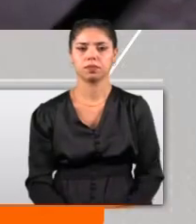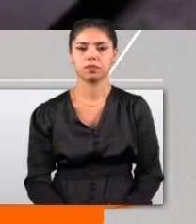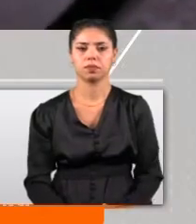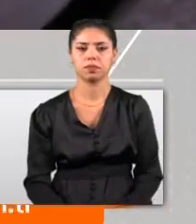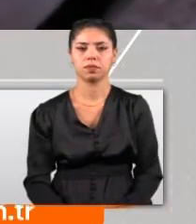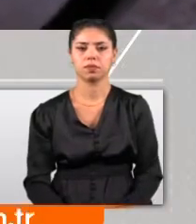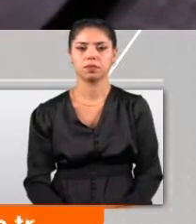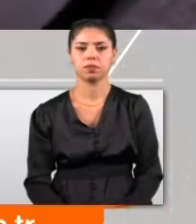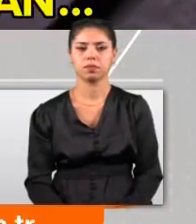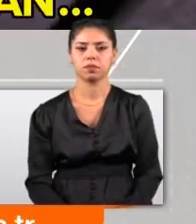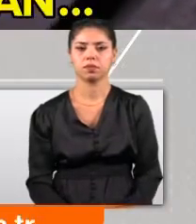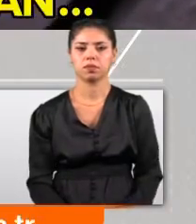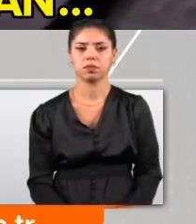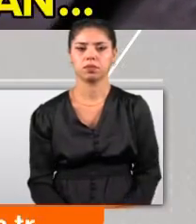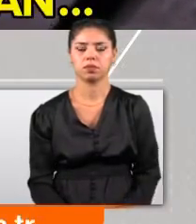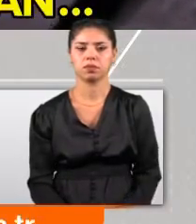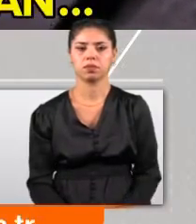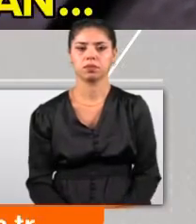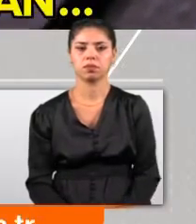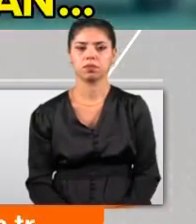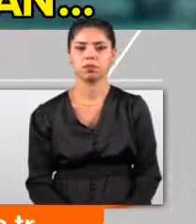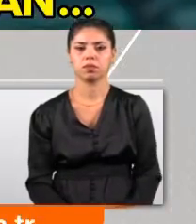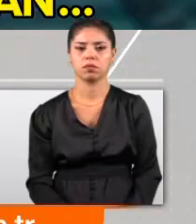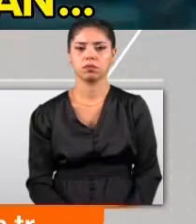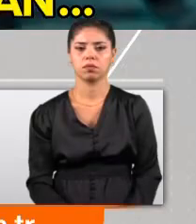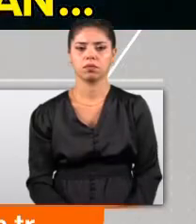edemiyor, tesir edemiyor. Çocuğunda bir terslik olduğunu fark ediyor ama